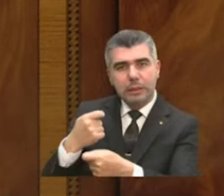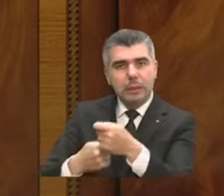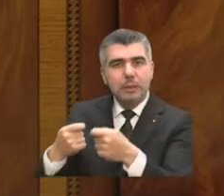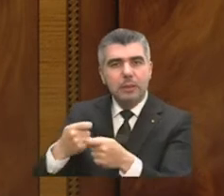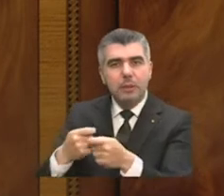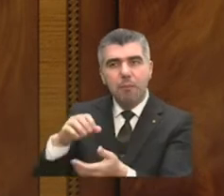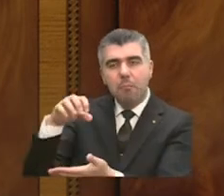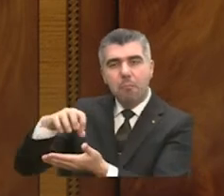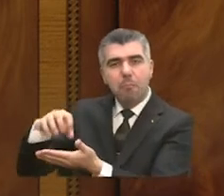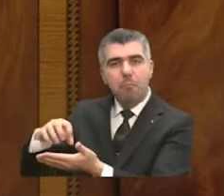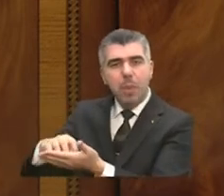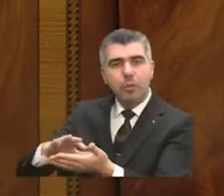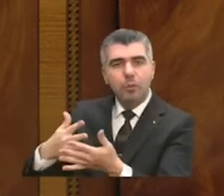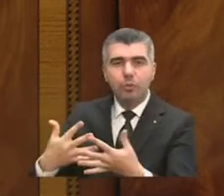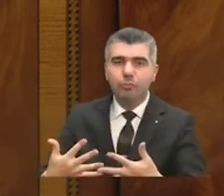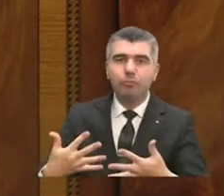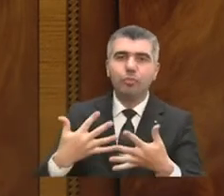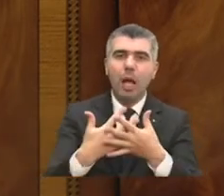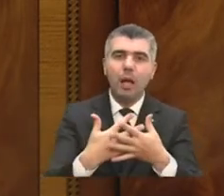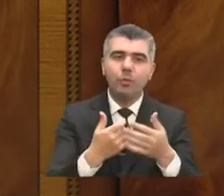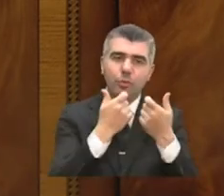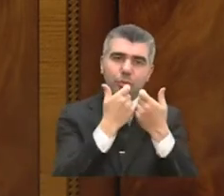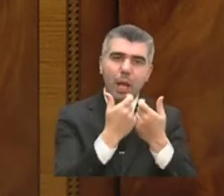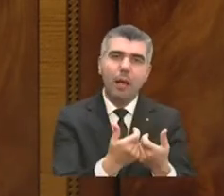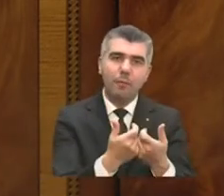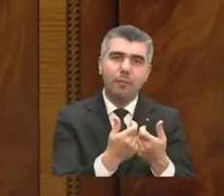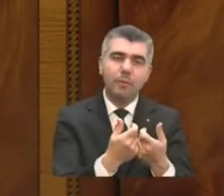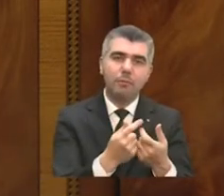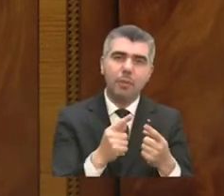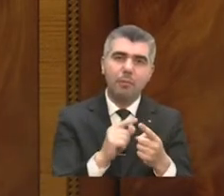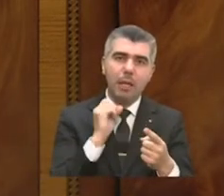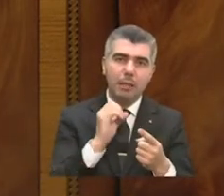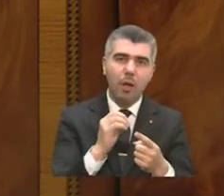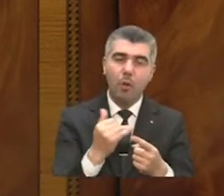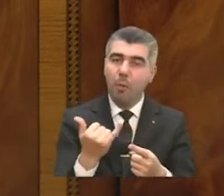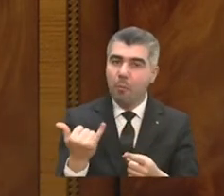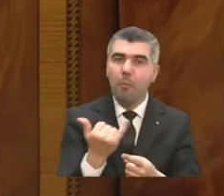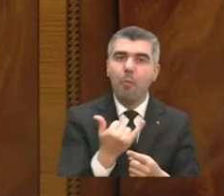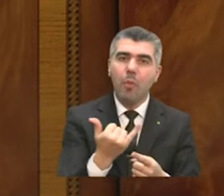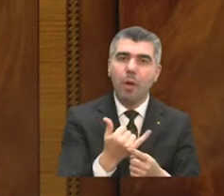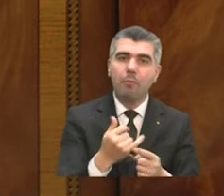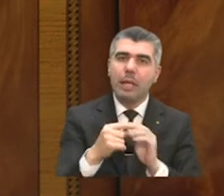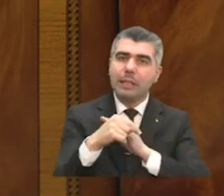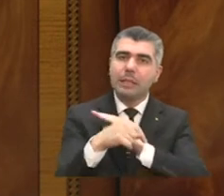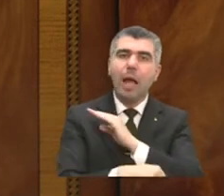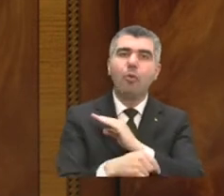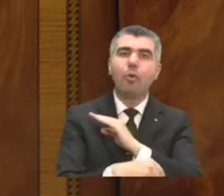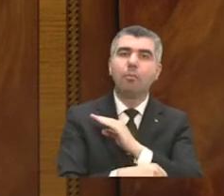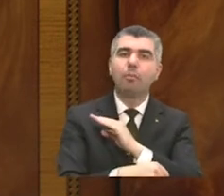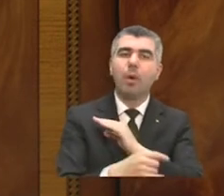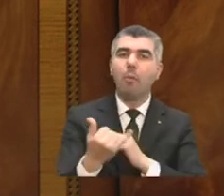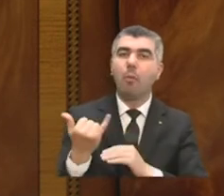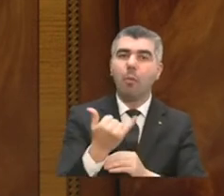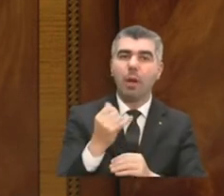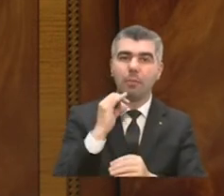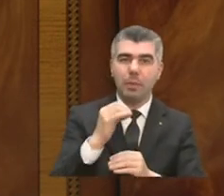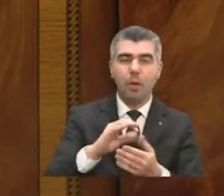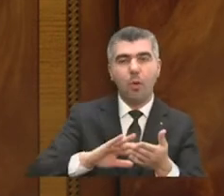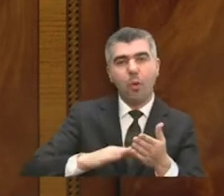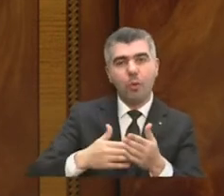et de ceux qui ont privilégié le gaz. Donc